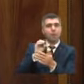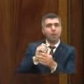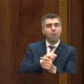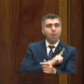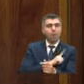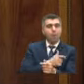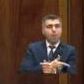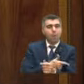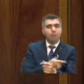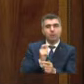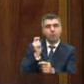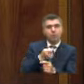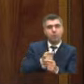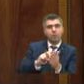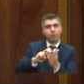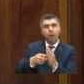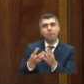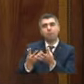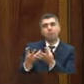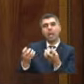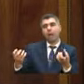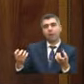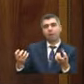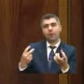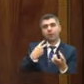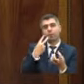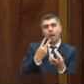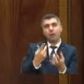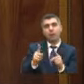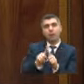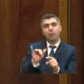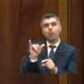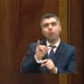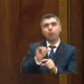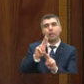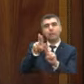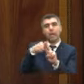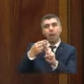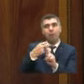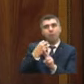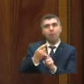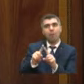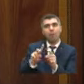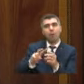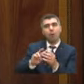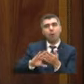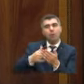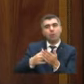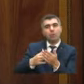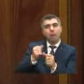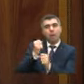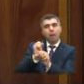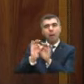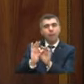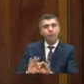تملأ الفضاء العام؟ ما أنتم فاعلون لمحاربة الفساد والقضاء على اقتصاد الريع؟ ما أنتم